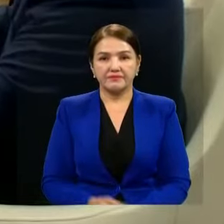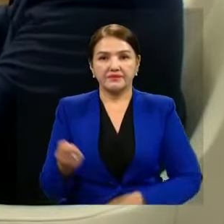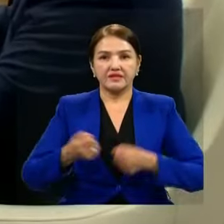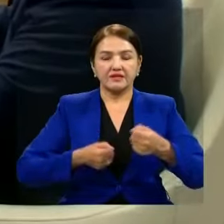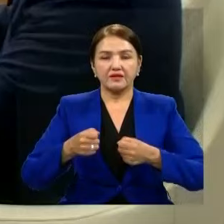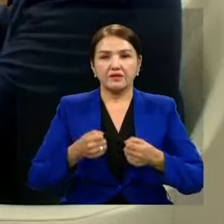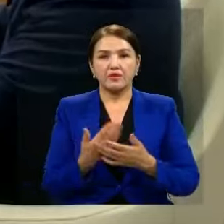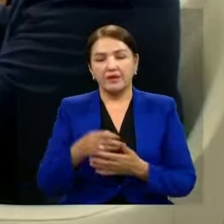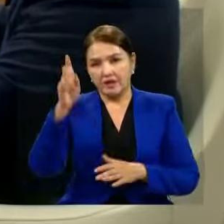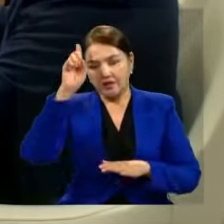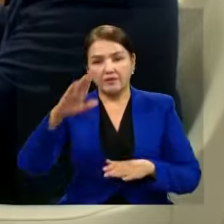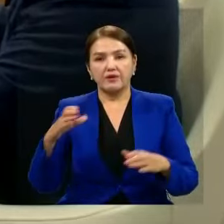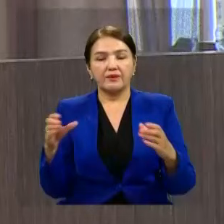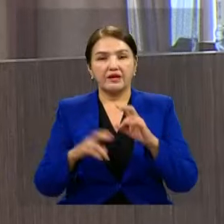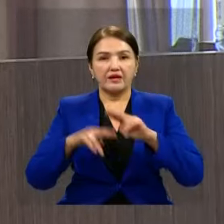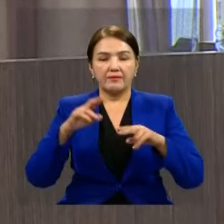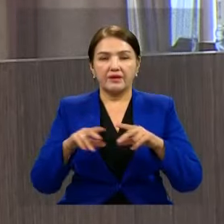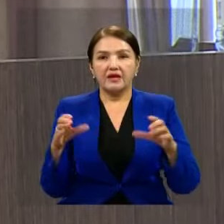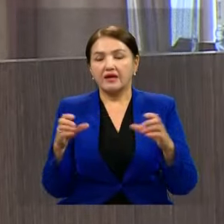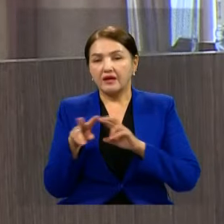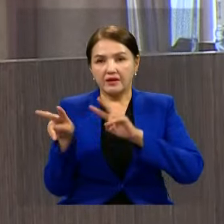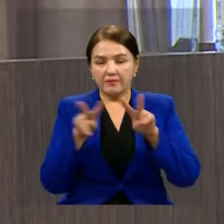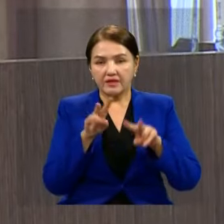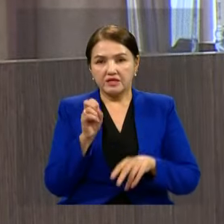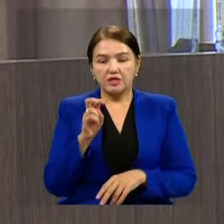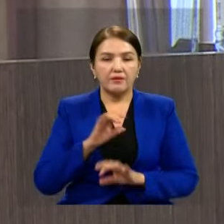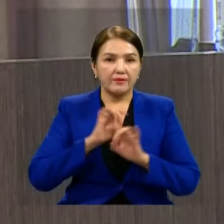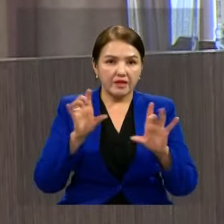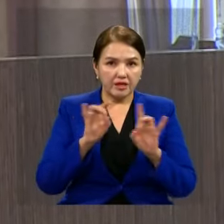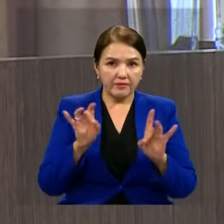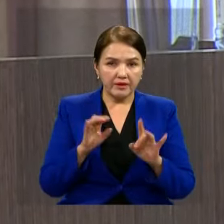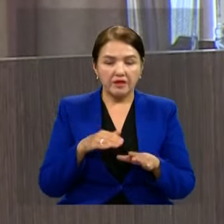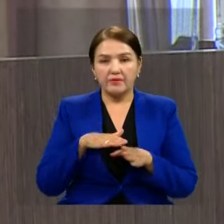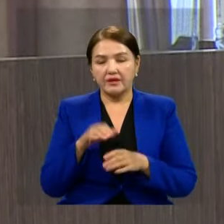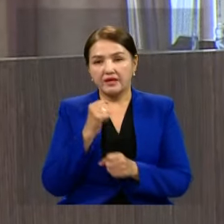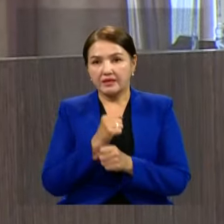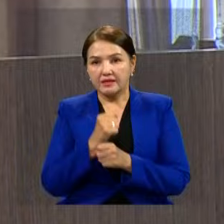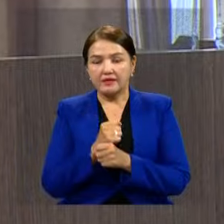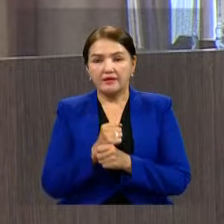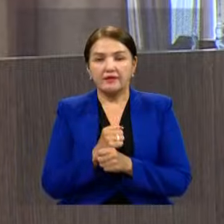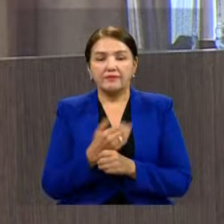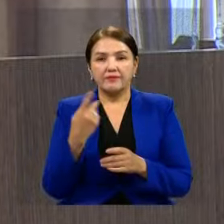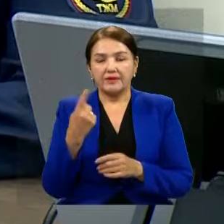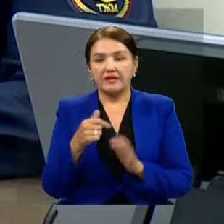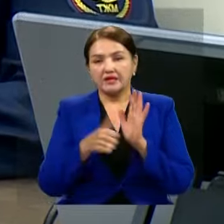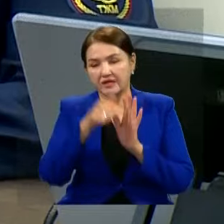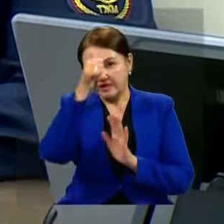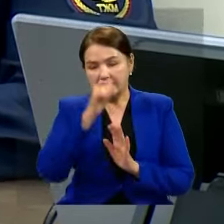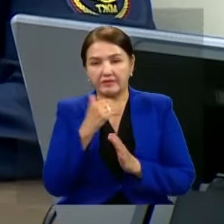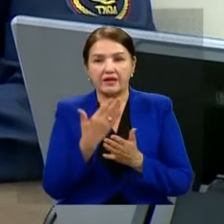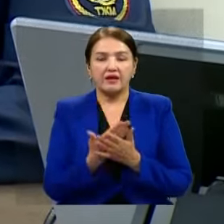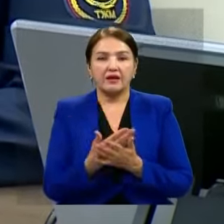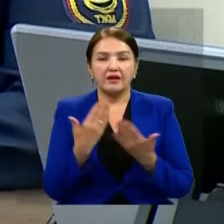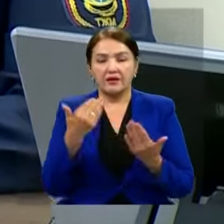Руководитель управления государственного архитектурного строительного контроля Оксана Сапрун рассказала о результатах деятельности госоргана за первые 6 месяцев текущего